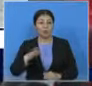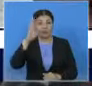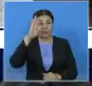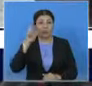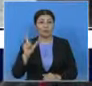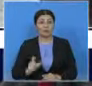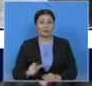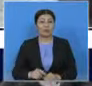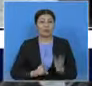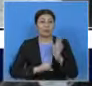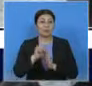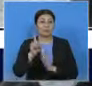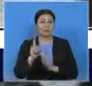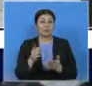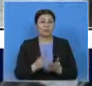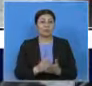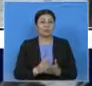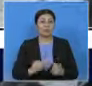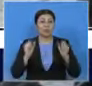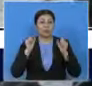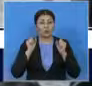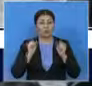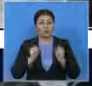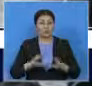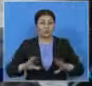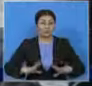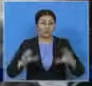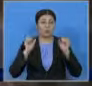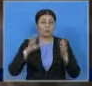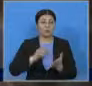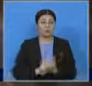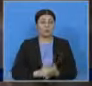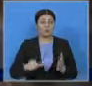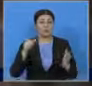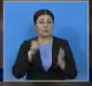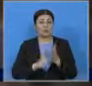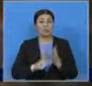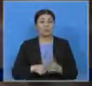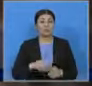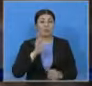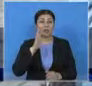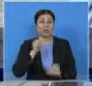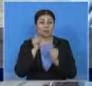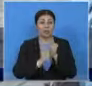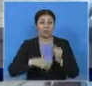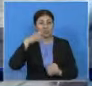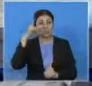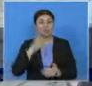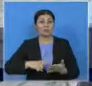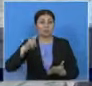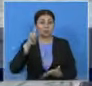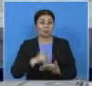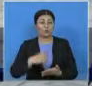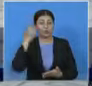садиться на лошадь с 3 лет и начал бегать на ней в 6 лет. Я думаю, что каждый казах должен